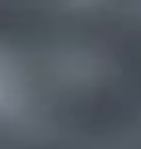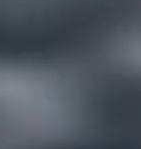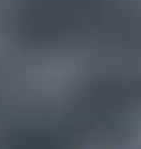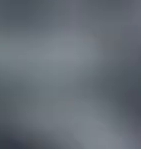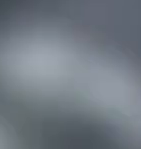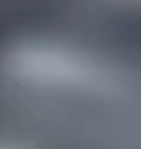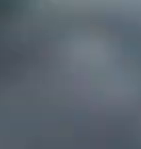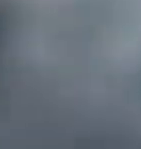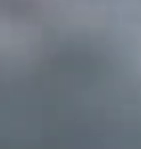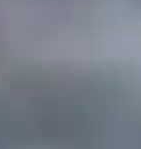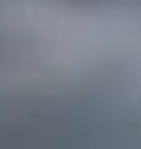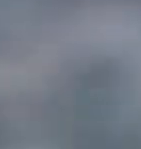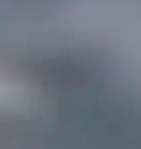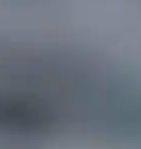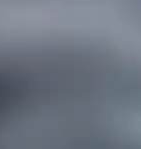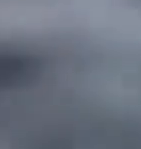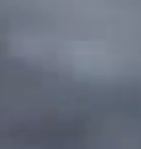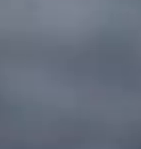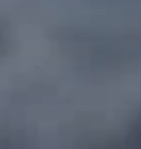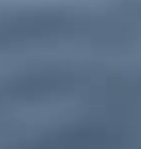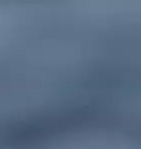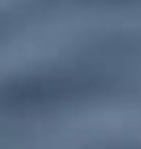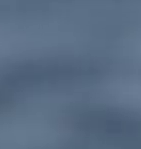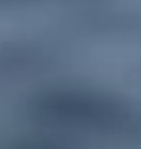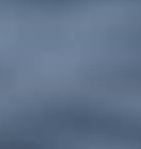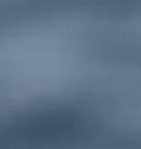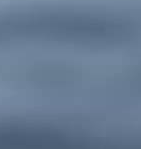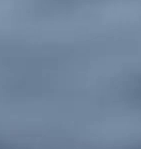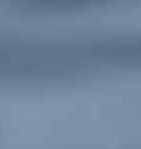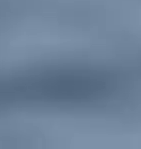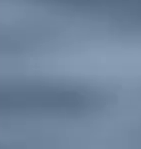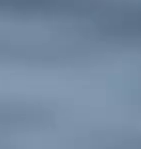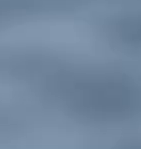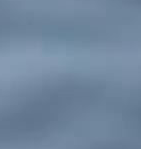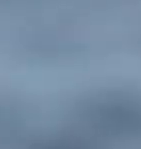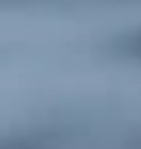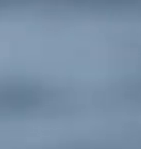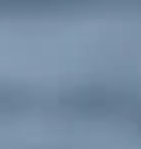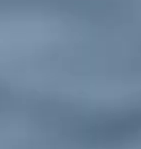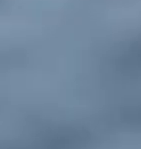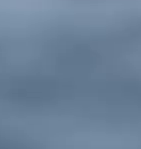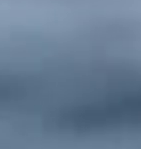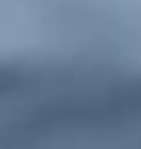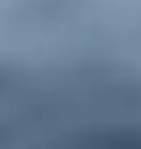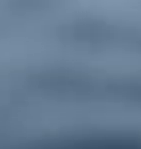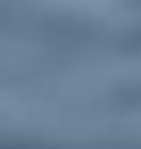Daeng Riboko ini dalam kondisi yang sangat lemas. Pengakuan Daeng Riboko, dirinya telah terombang-ambing di tengah lautan selama 10